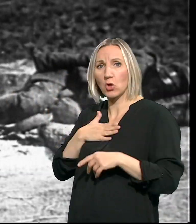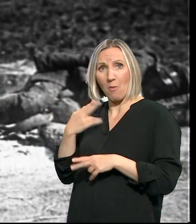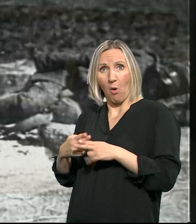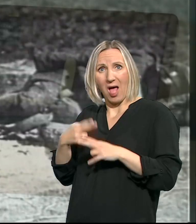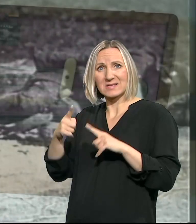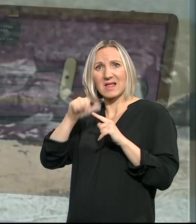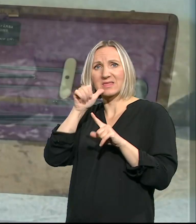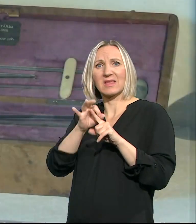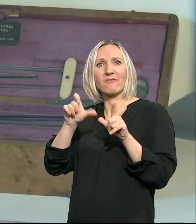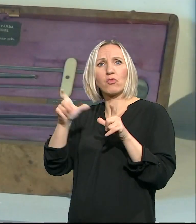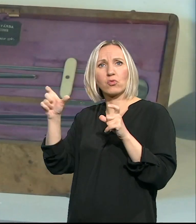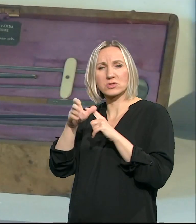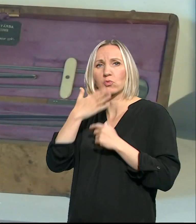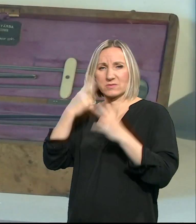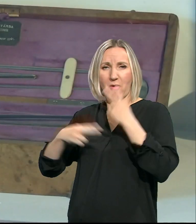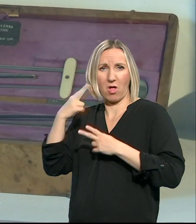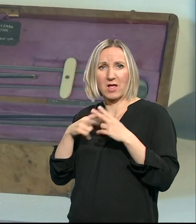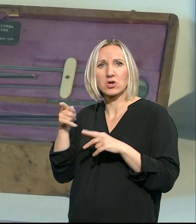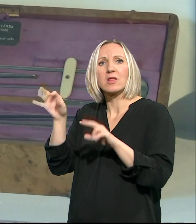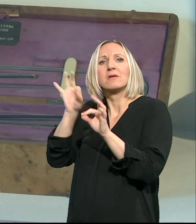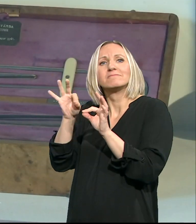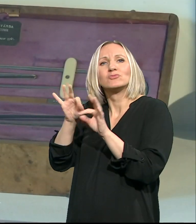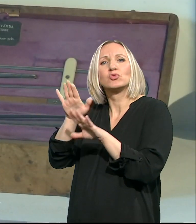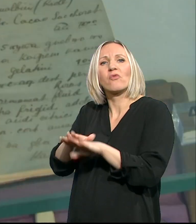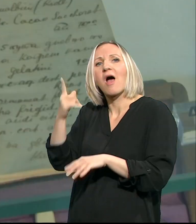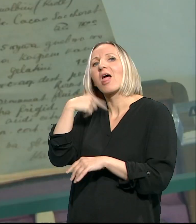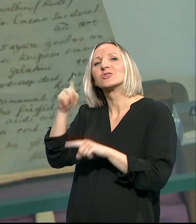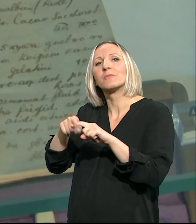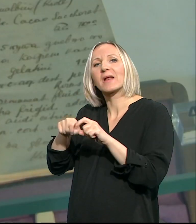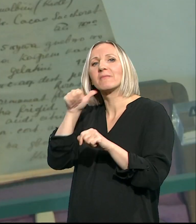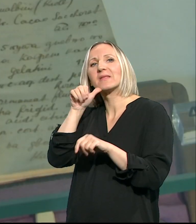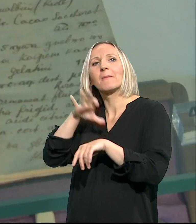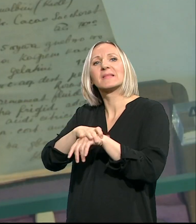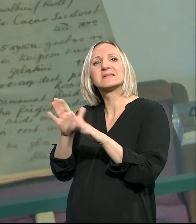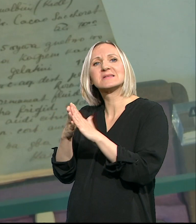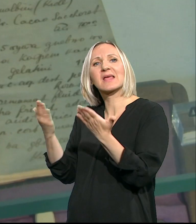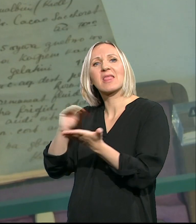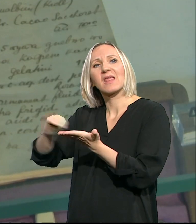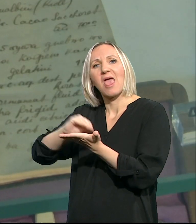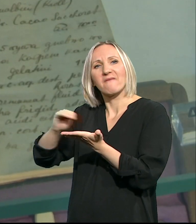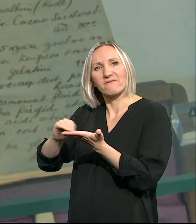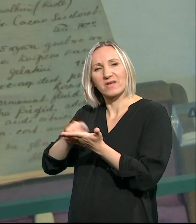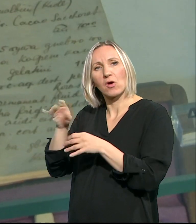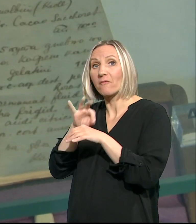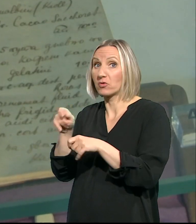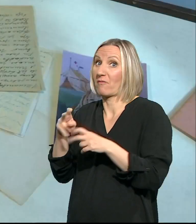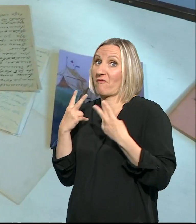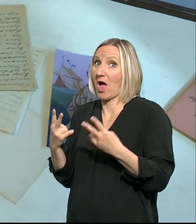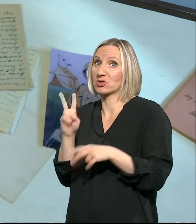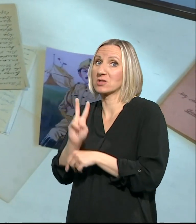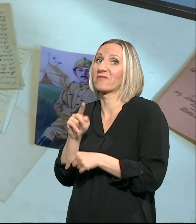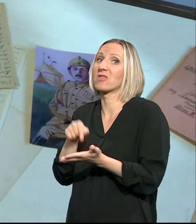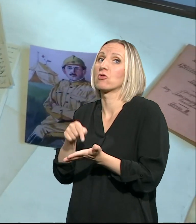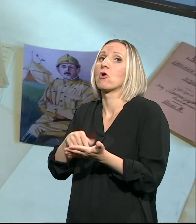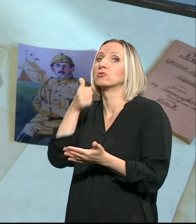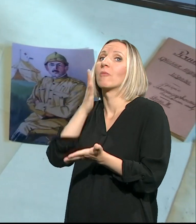od tifusa. Danas su ostali sačuvani njegovi lični predmeti i medicinski dnevnik koji je vodio, kao važna svedočanstva